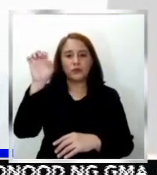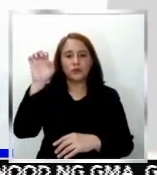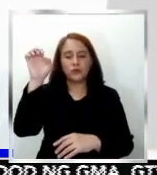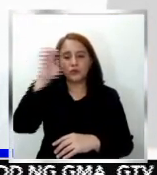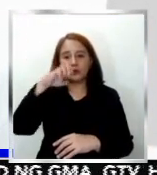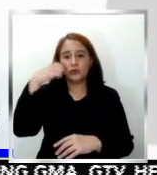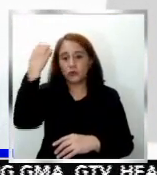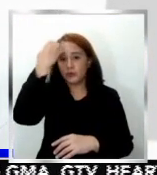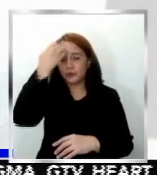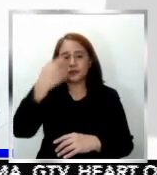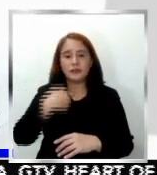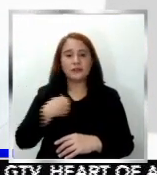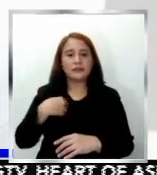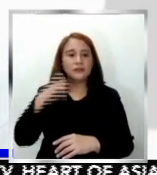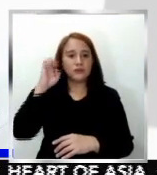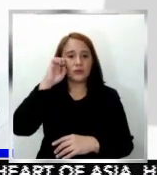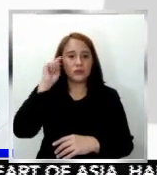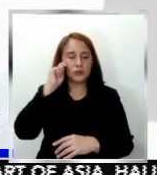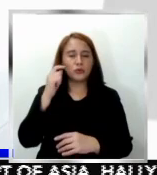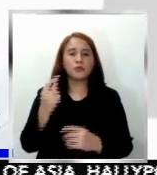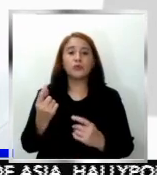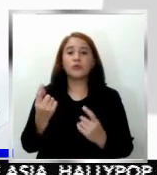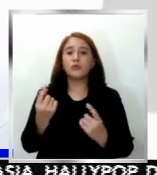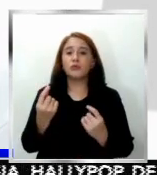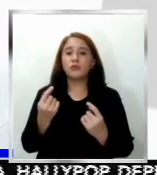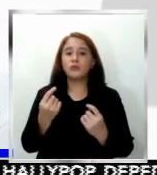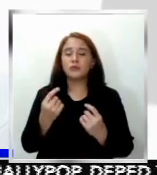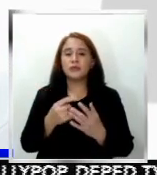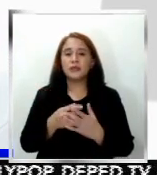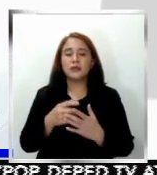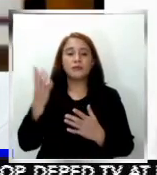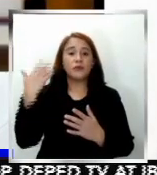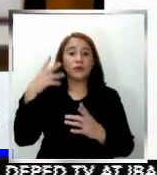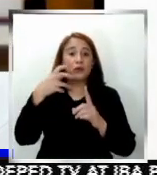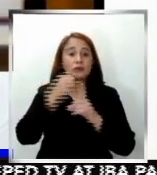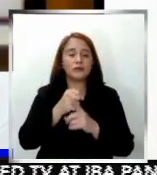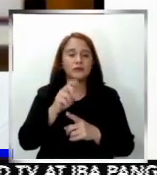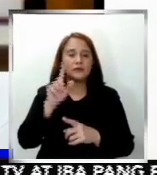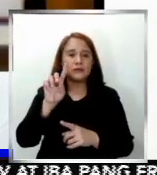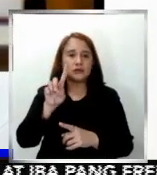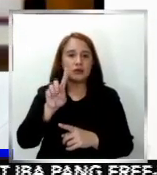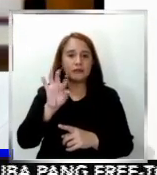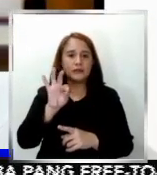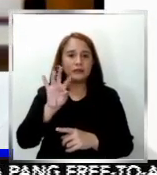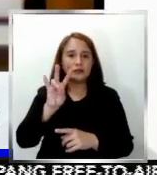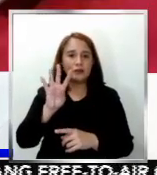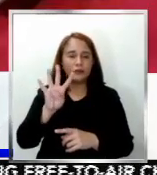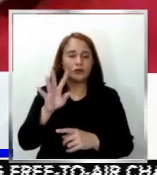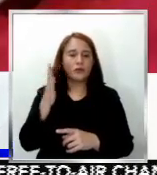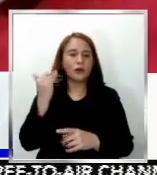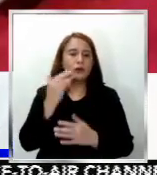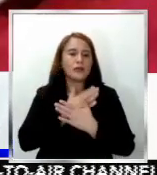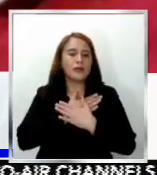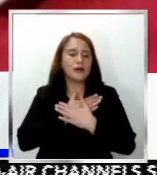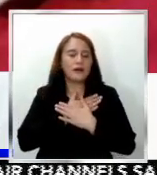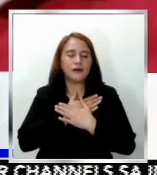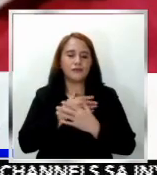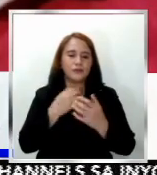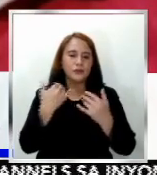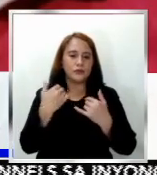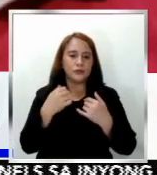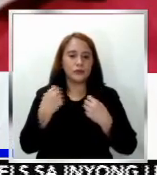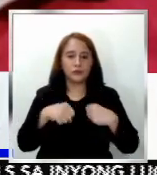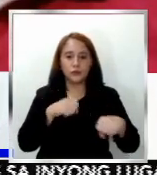daw ang naging susi sa kanyang nakamit noong 1974. Yung pagmamahal mo sa sports. Actually, hindi lang naman sa